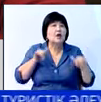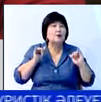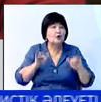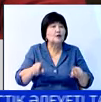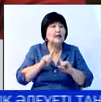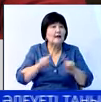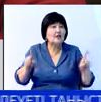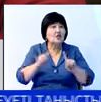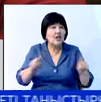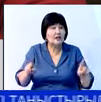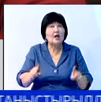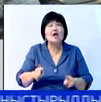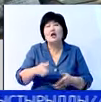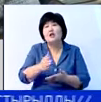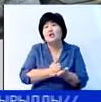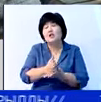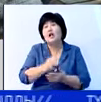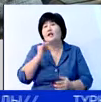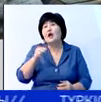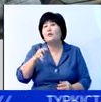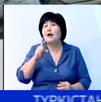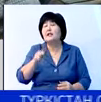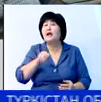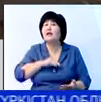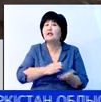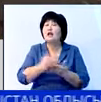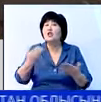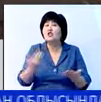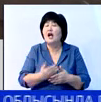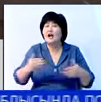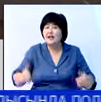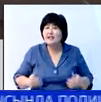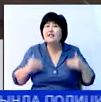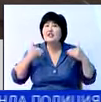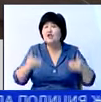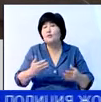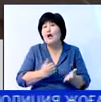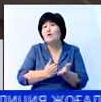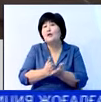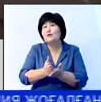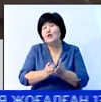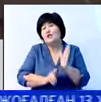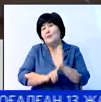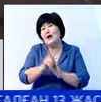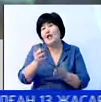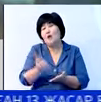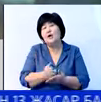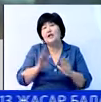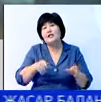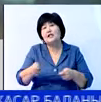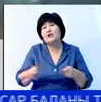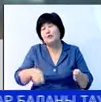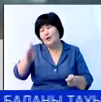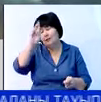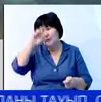ұйымдастырылуымен ерекшеленді. Ширек ғасыр тарихта мәслихат қызметінде жаңаша серпін соны бетбұрыс пайда болды. Жергілікті билік